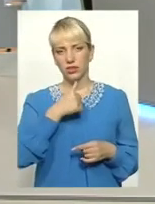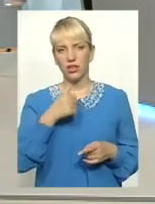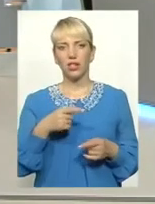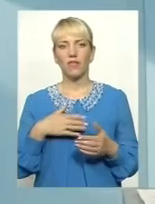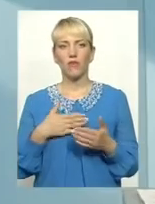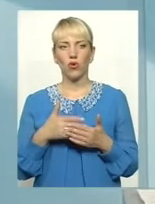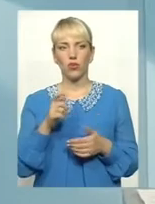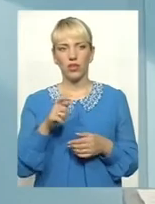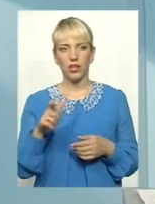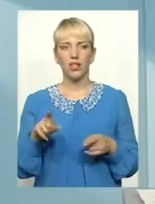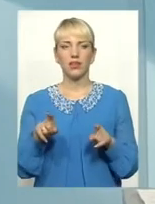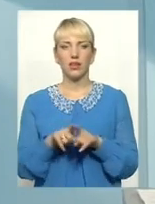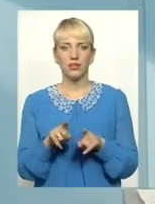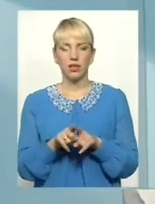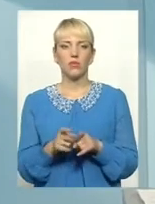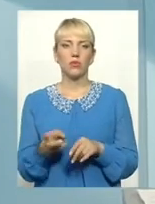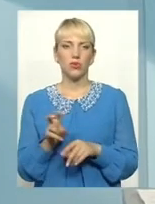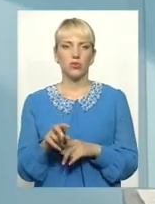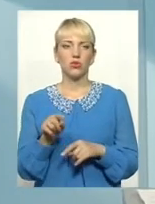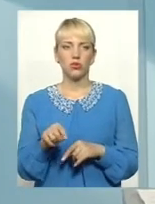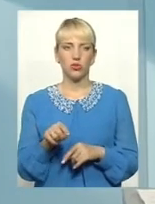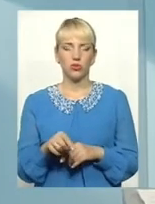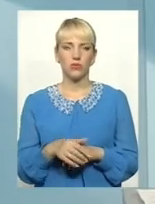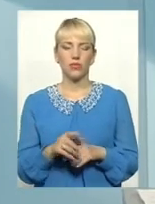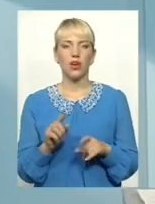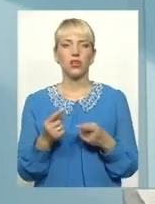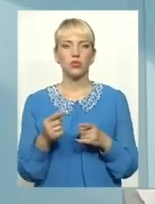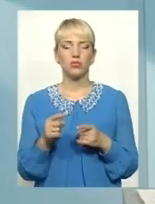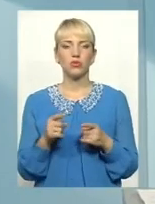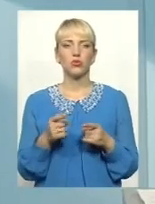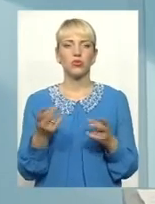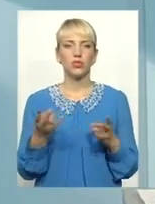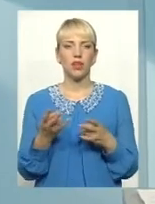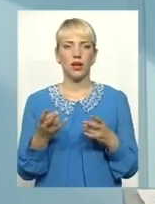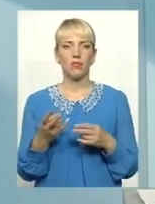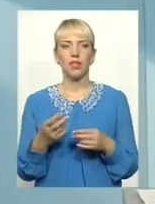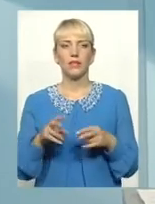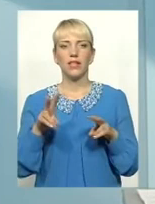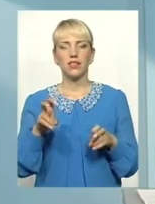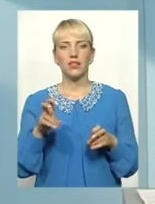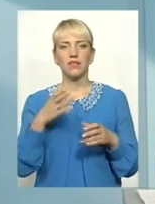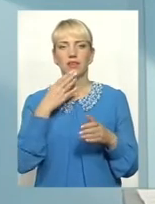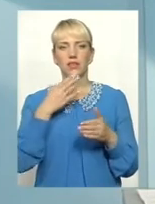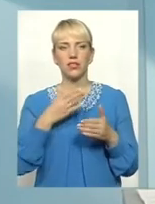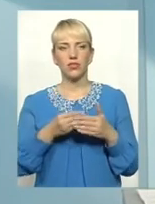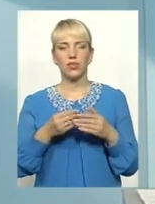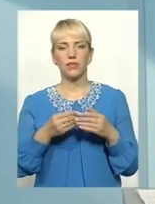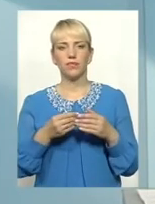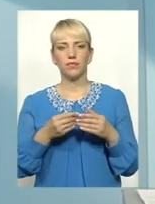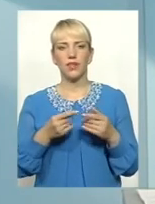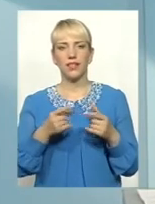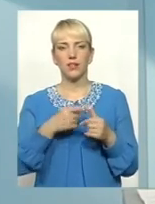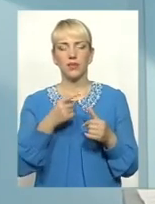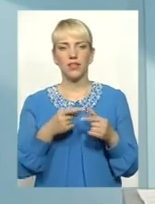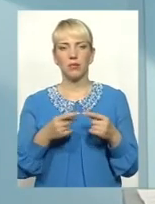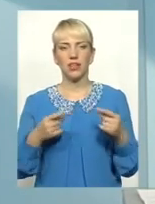цього ж знаменника. Сьогодні те саме. Вони знову прийшли на це. А чому? Тому що треба, по-перше, називати речі своїми іменами.